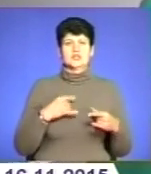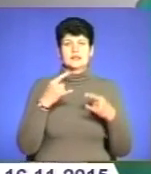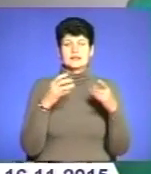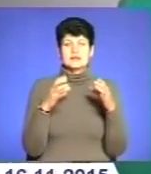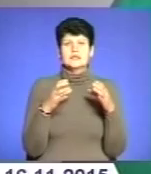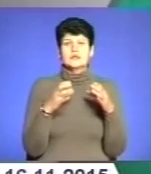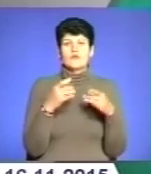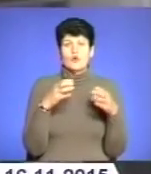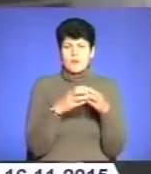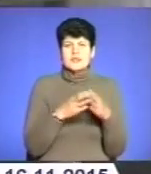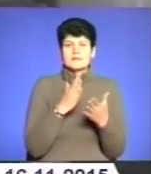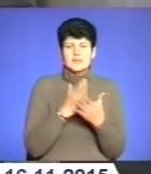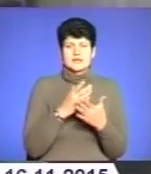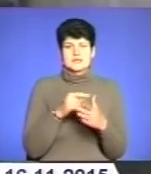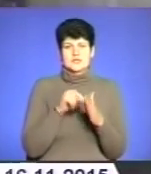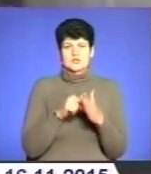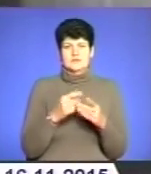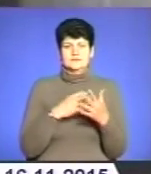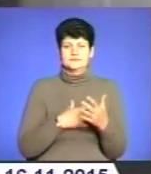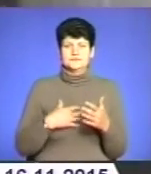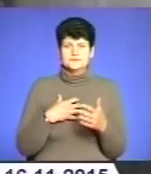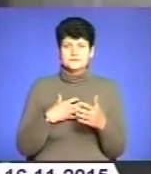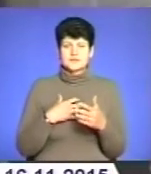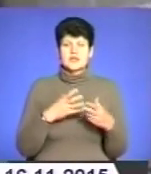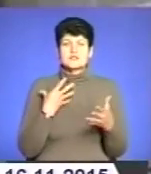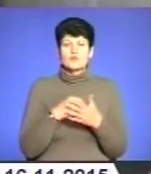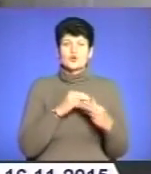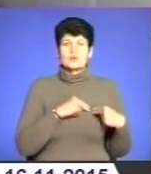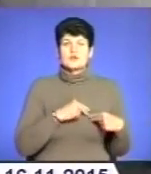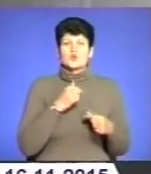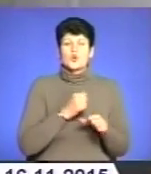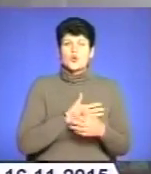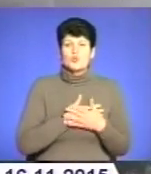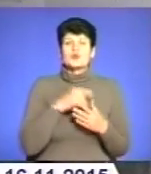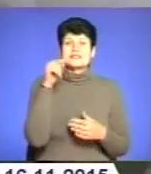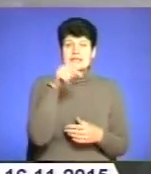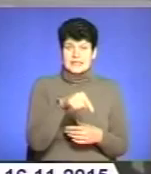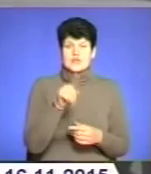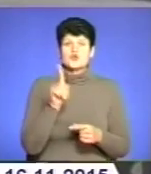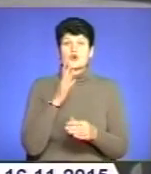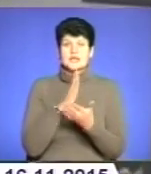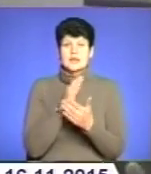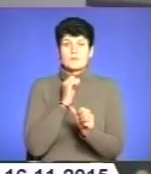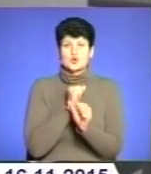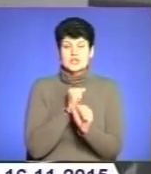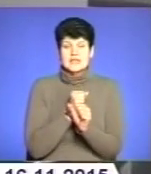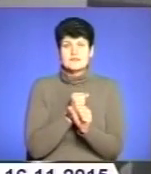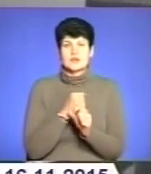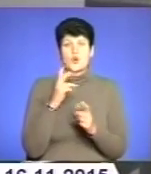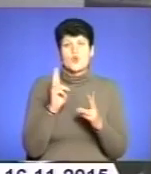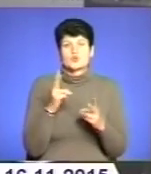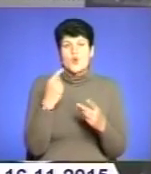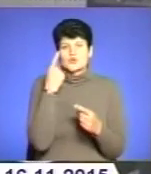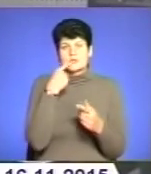саме значення, як для мене. Свою працю люблю перш за все за те, що є можливість для якогось особистісного